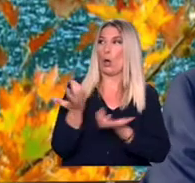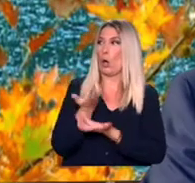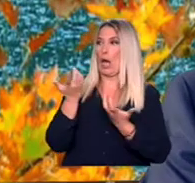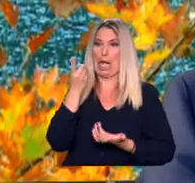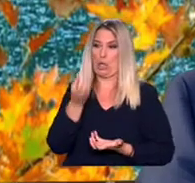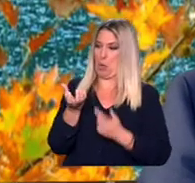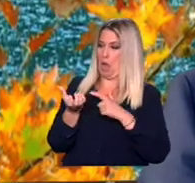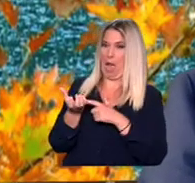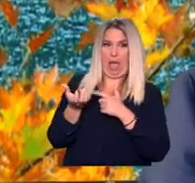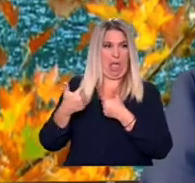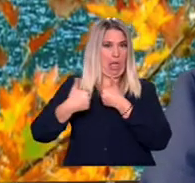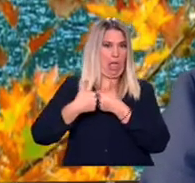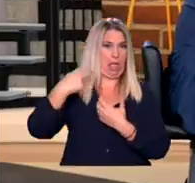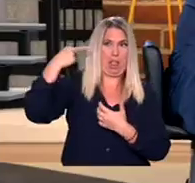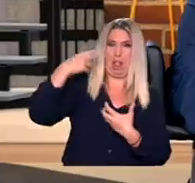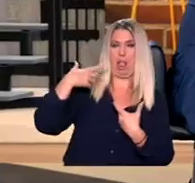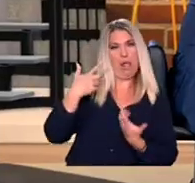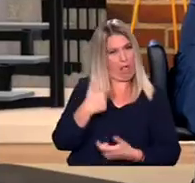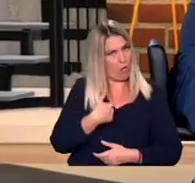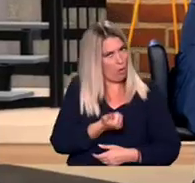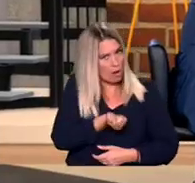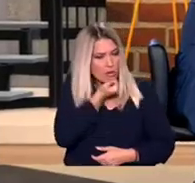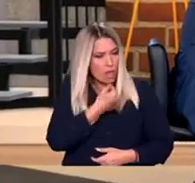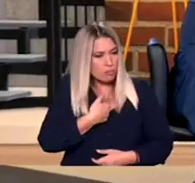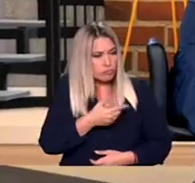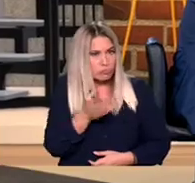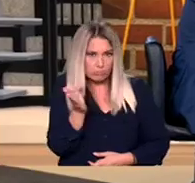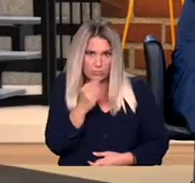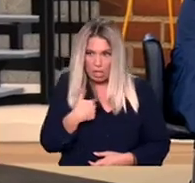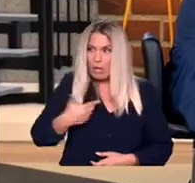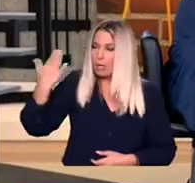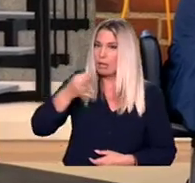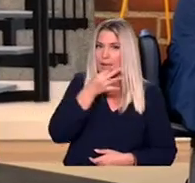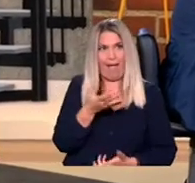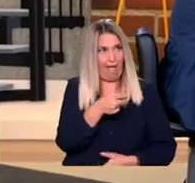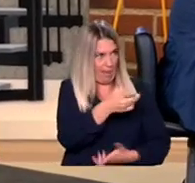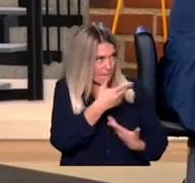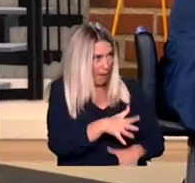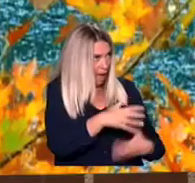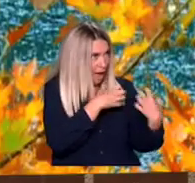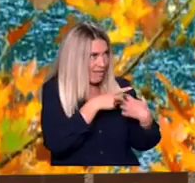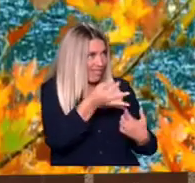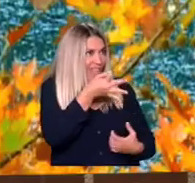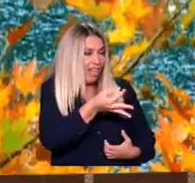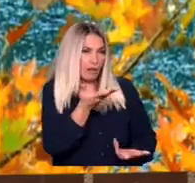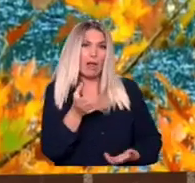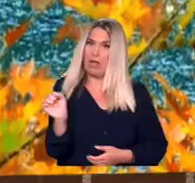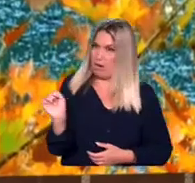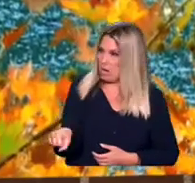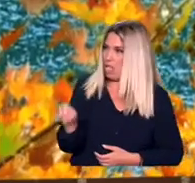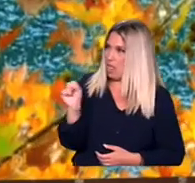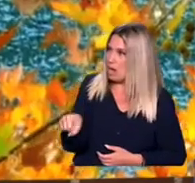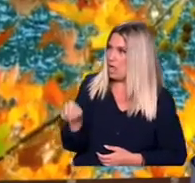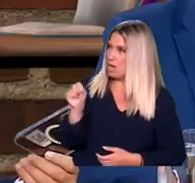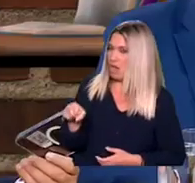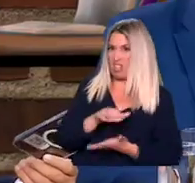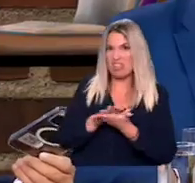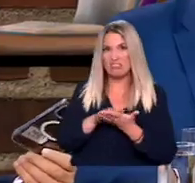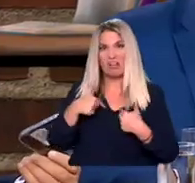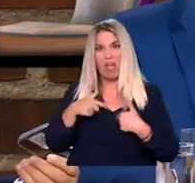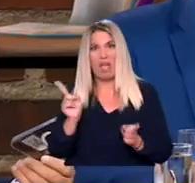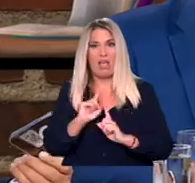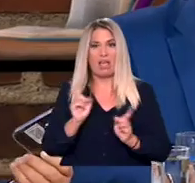τεχνολογία και λαμβάνω και εγώ το δικό μου μερίδιο της ευθύνης. Άρα έχετε μετανοήσει, κύριε Γεωργιάδη. Θα έλεγα, έχω εξελιχθεί, αγαπητή κυρία Βουλγάρη. Στη ζωή